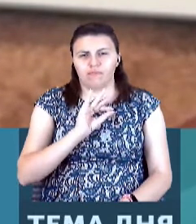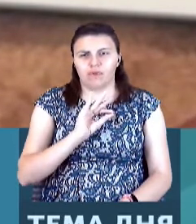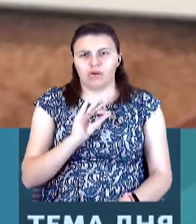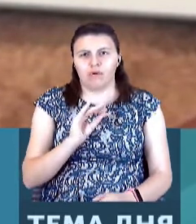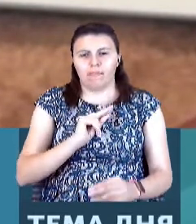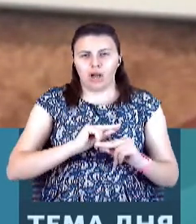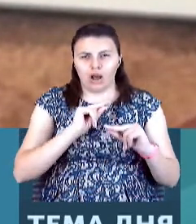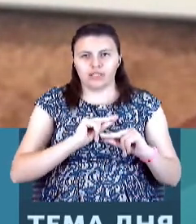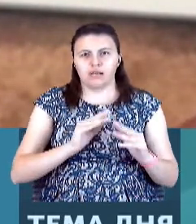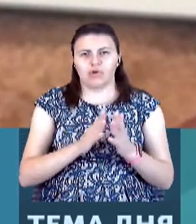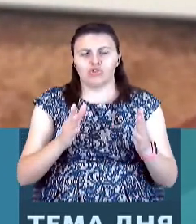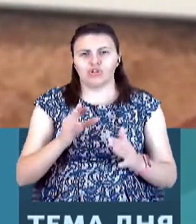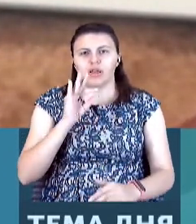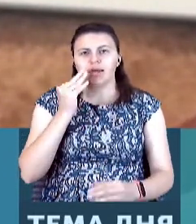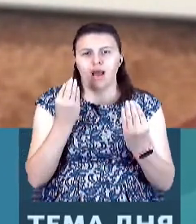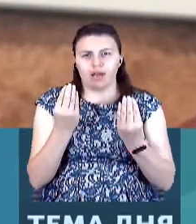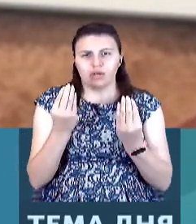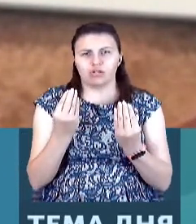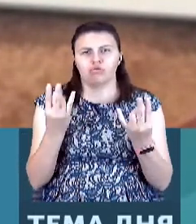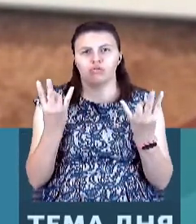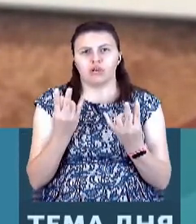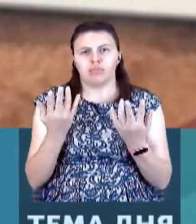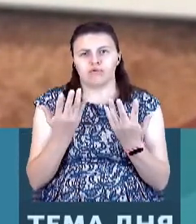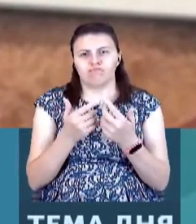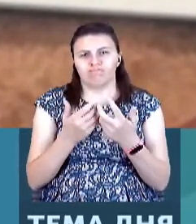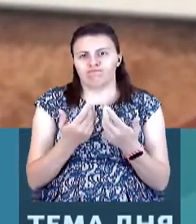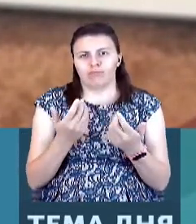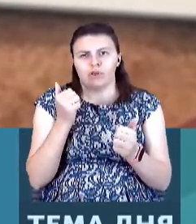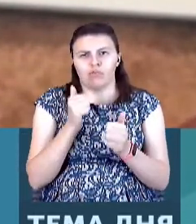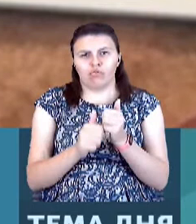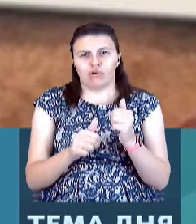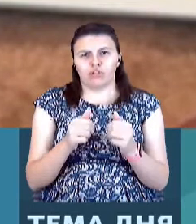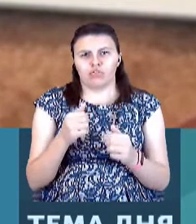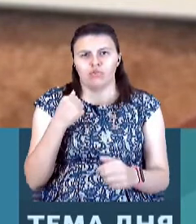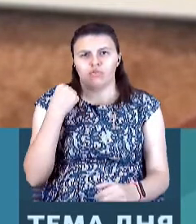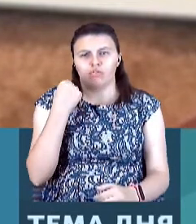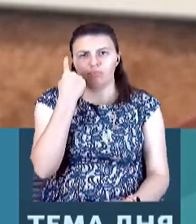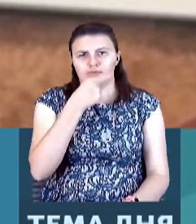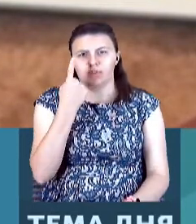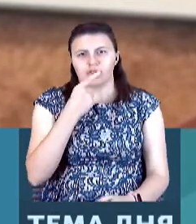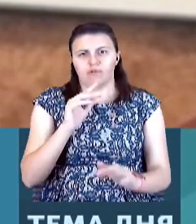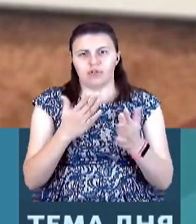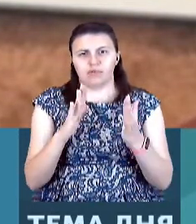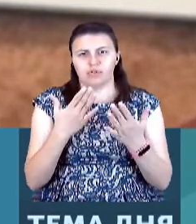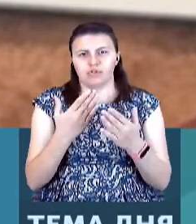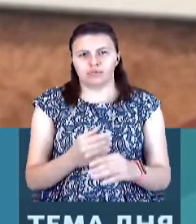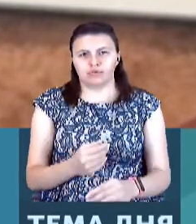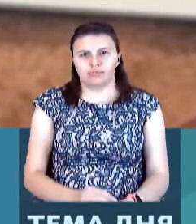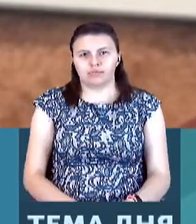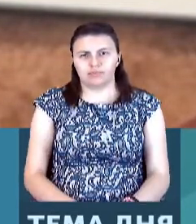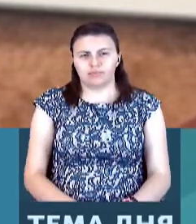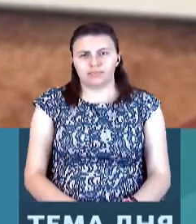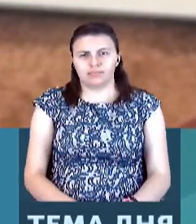залучали. Треба рахувати для кожного конкретного випадку. Треба розуміти, що дешева робоча сила – це неефективна робоча сила. От